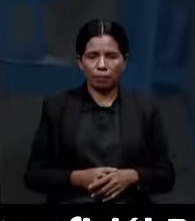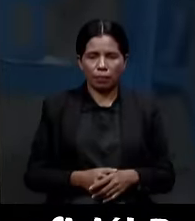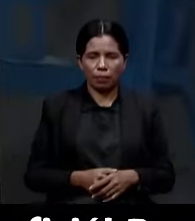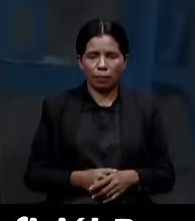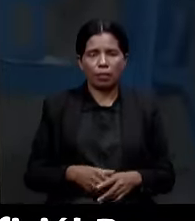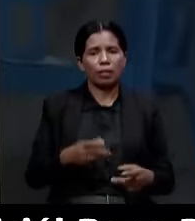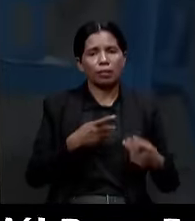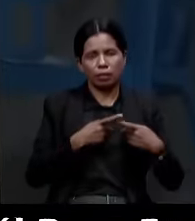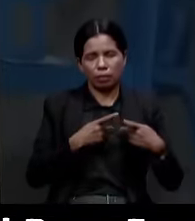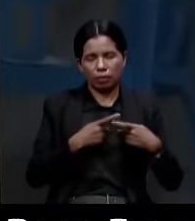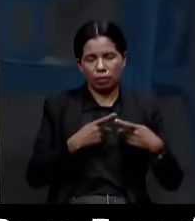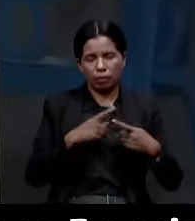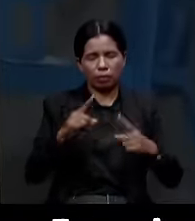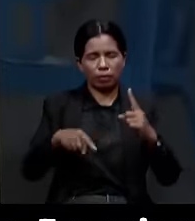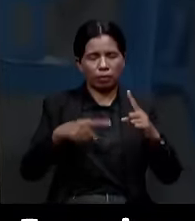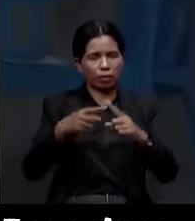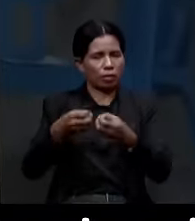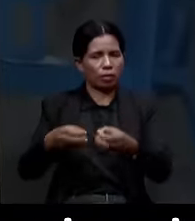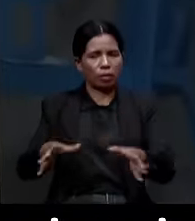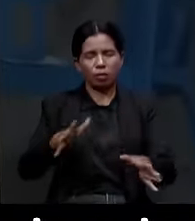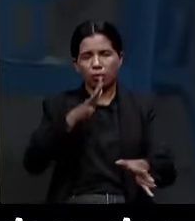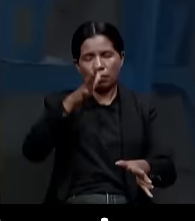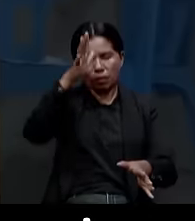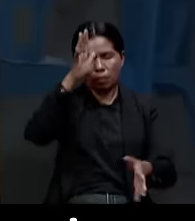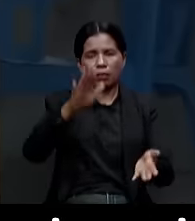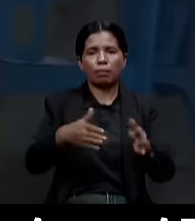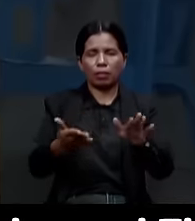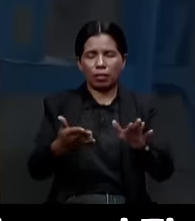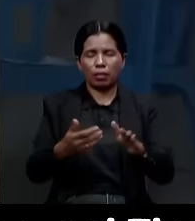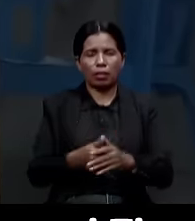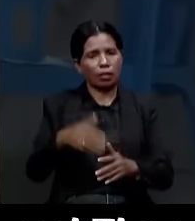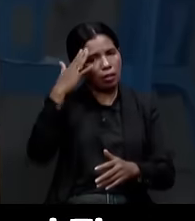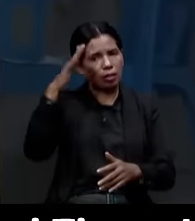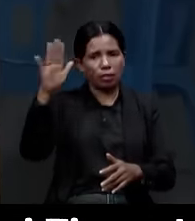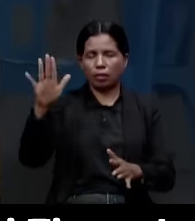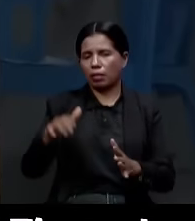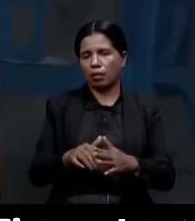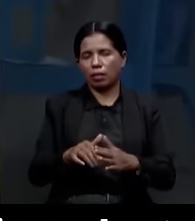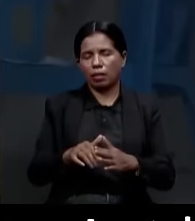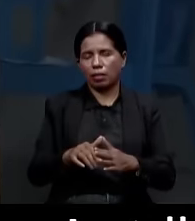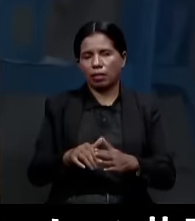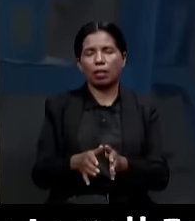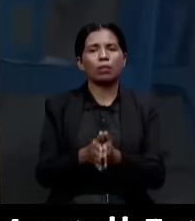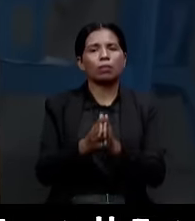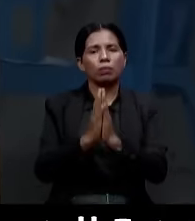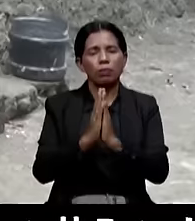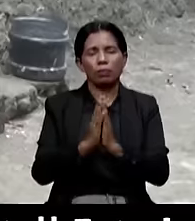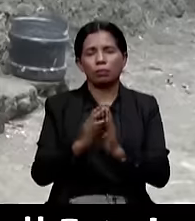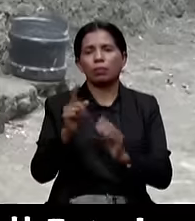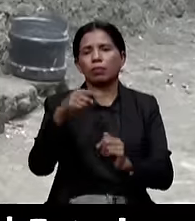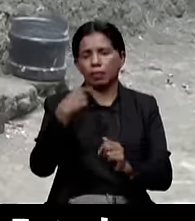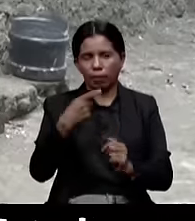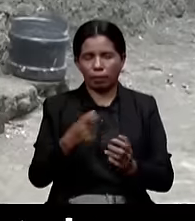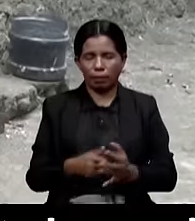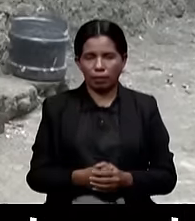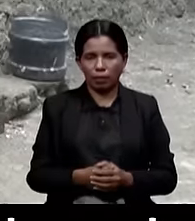Laran ne moras, banheira lá com inanama. Lá atene, atu sadere tam, basi.